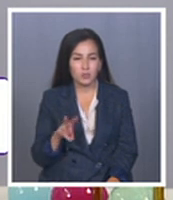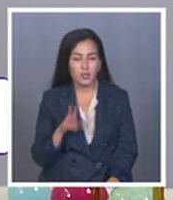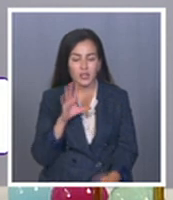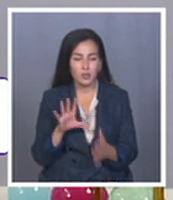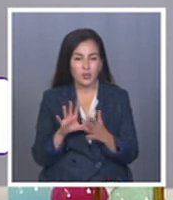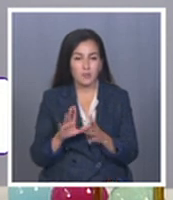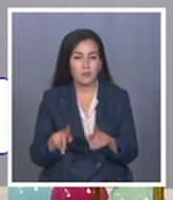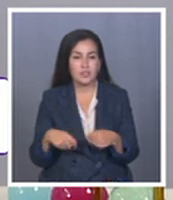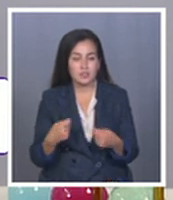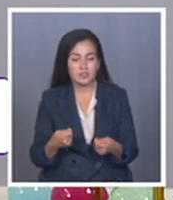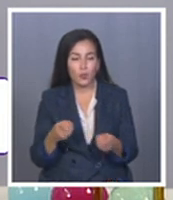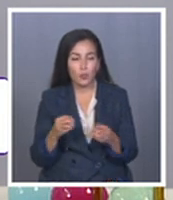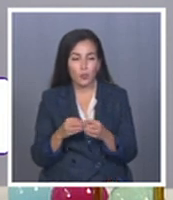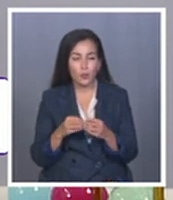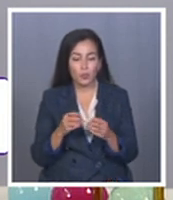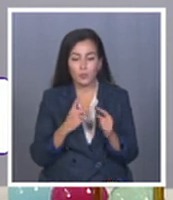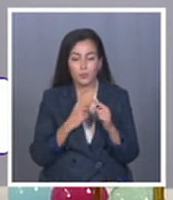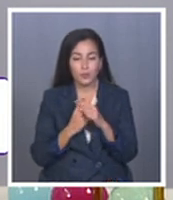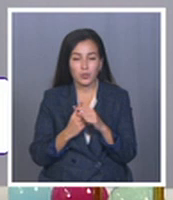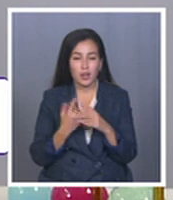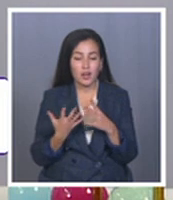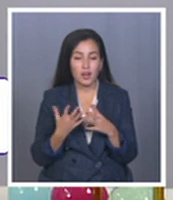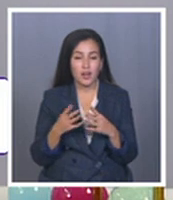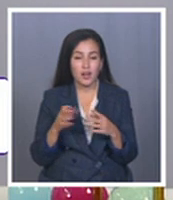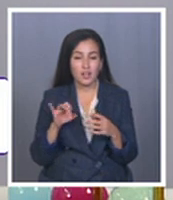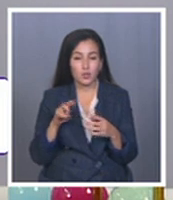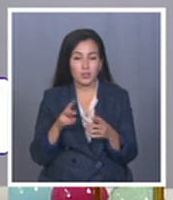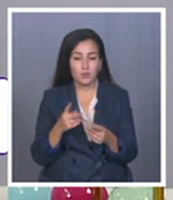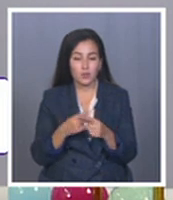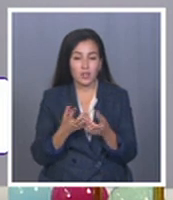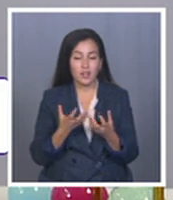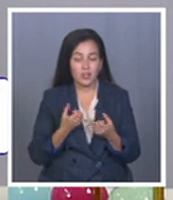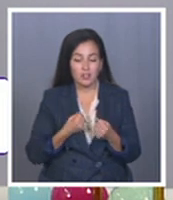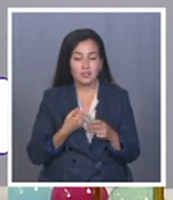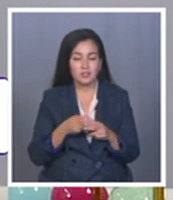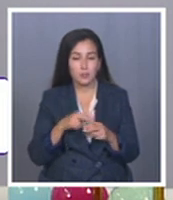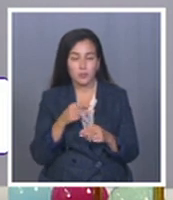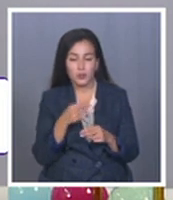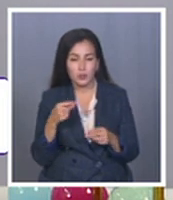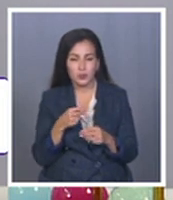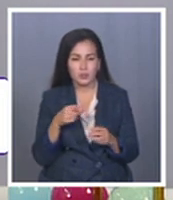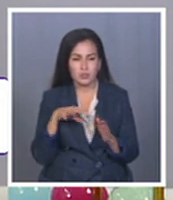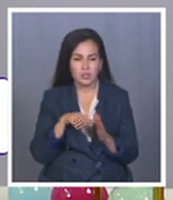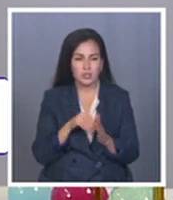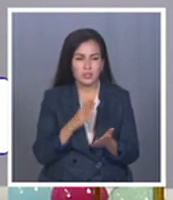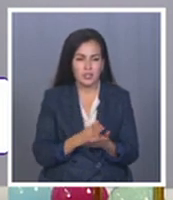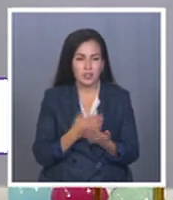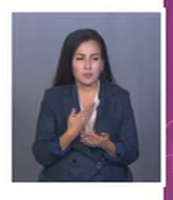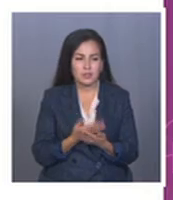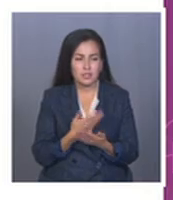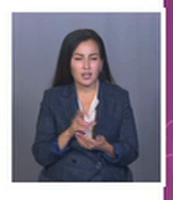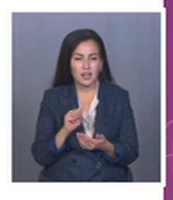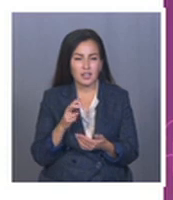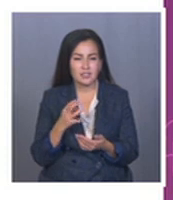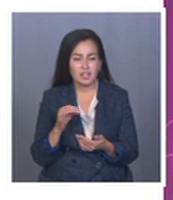берсе, оң тотығу дәрежесіне, ал электрондарды қосып алса, теріс тотығу дәрежелеріне ие болады. Мысалы, кальций